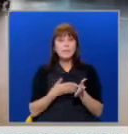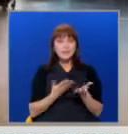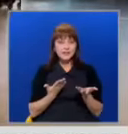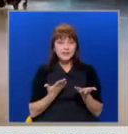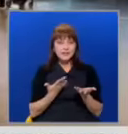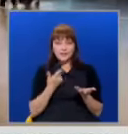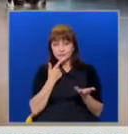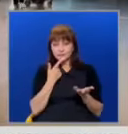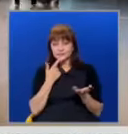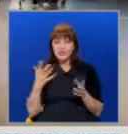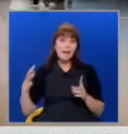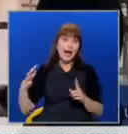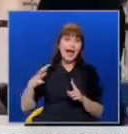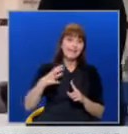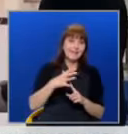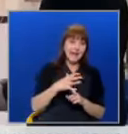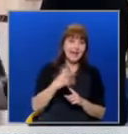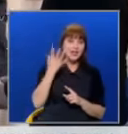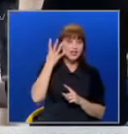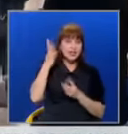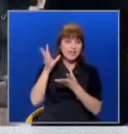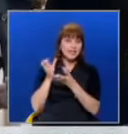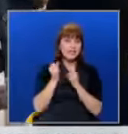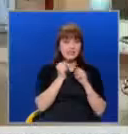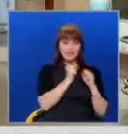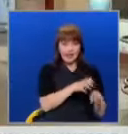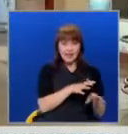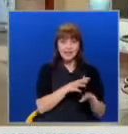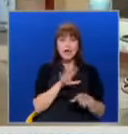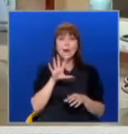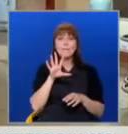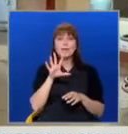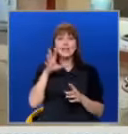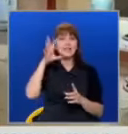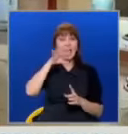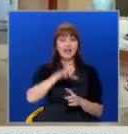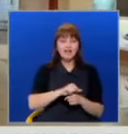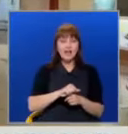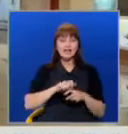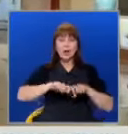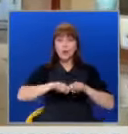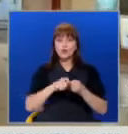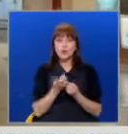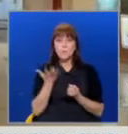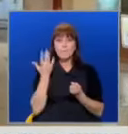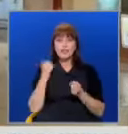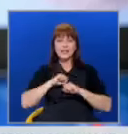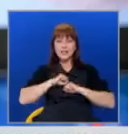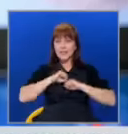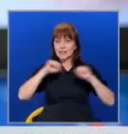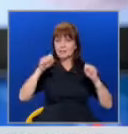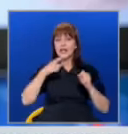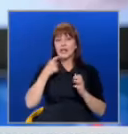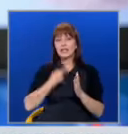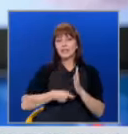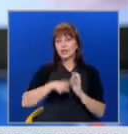машини. 4 от тях са свалени от системите за противовъздушна отбрана, а петата е прихваната и унищожена преди да се разбие, твърди